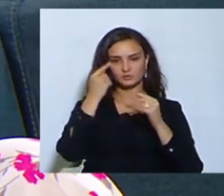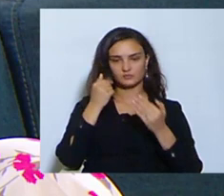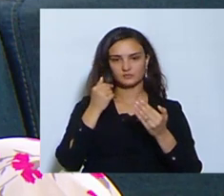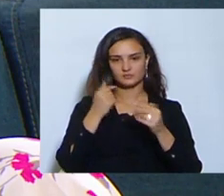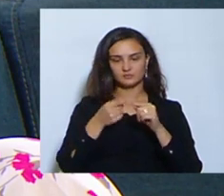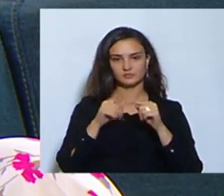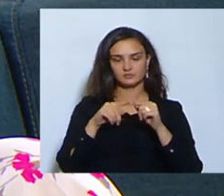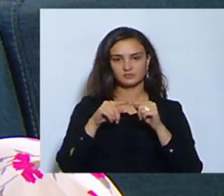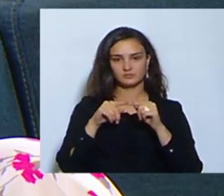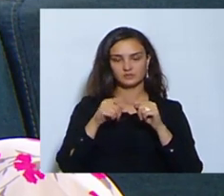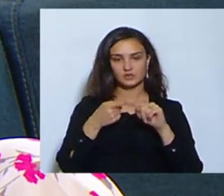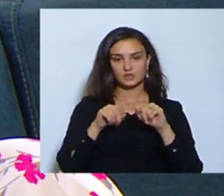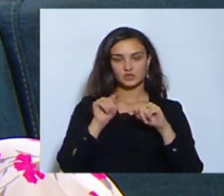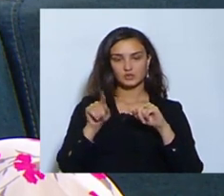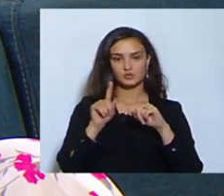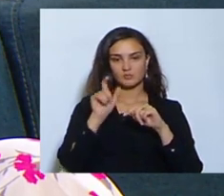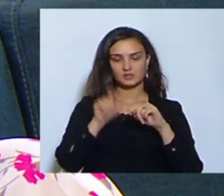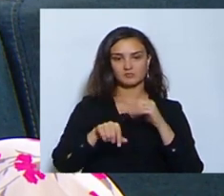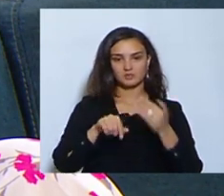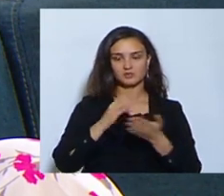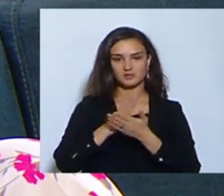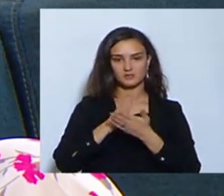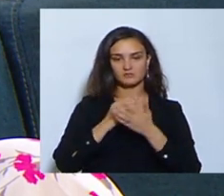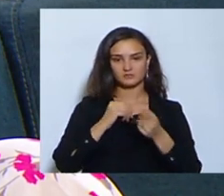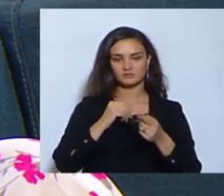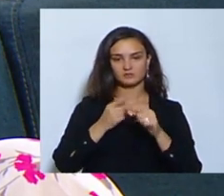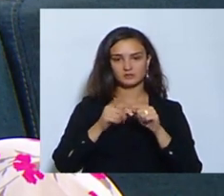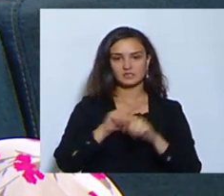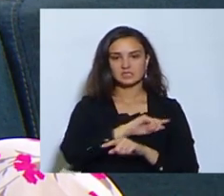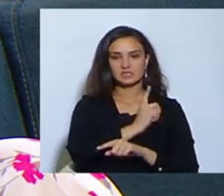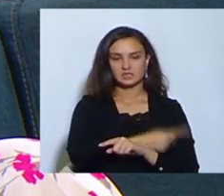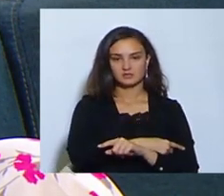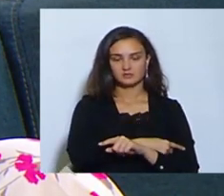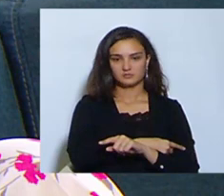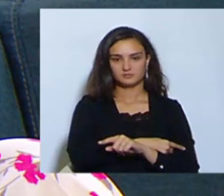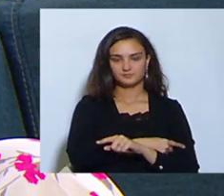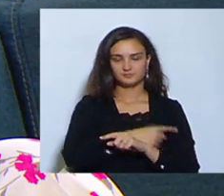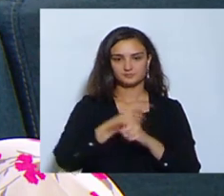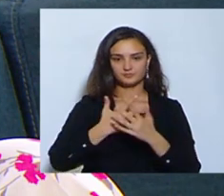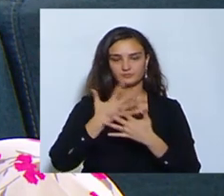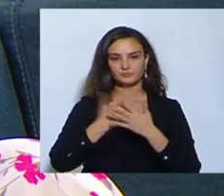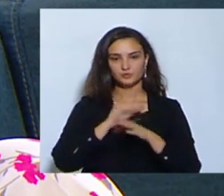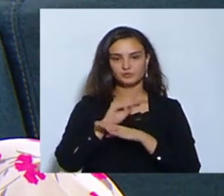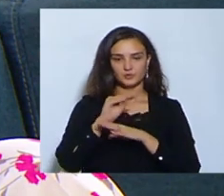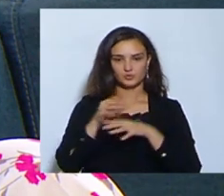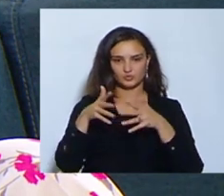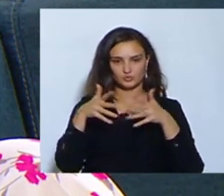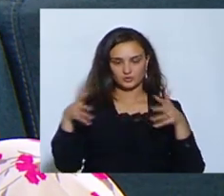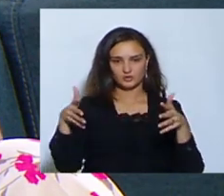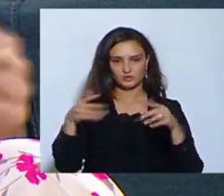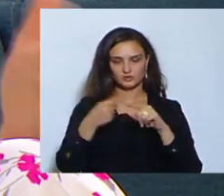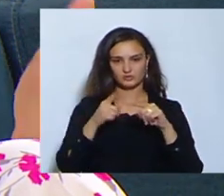აშლილობებისთვის, დამახასიათებელია ის, რომ ადამიანს აქვს უკიდურესად ძლიერი შფოთვა მოიმატოს წონაში.